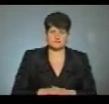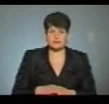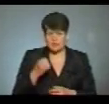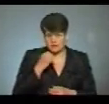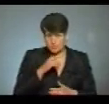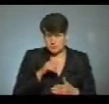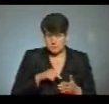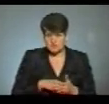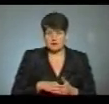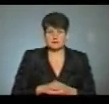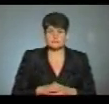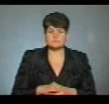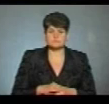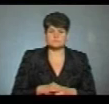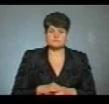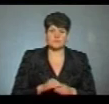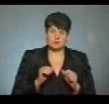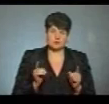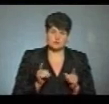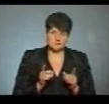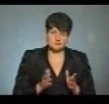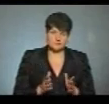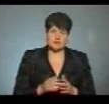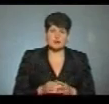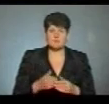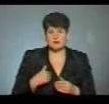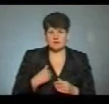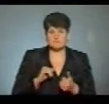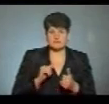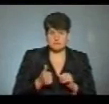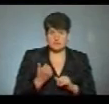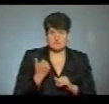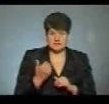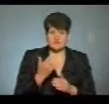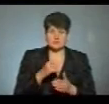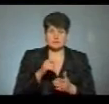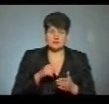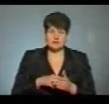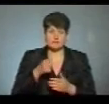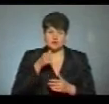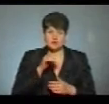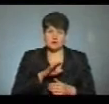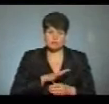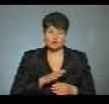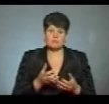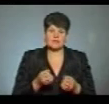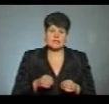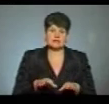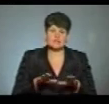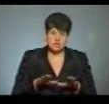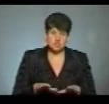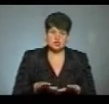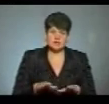за запитання. Значить, ми випередили вас з вашим питанням, тому що вчора було прийнято рішення, я